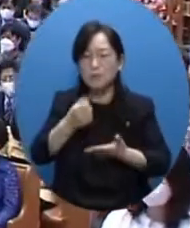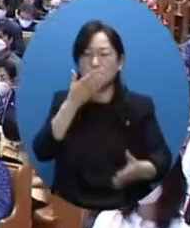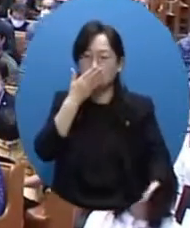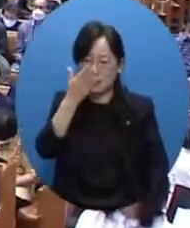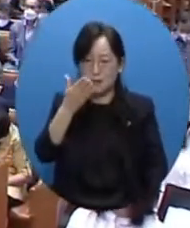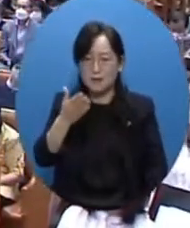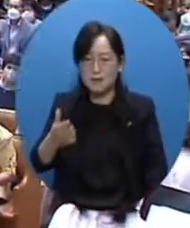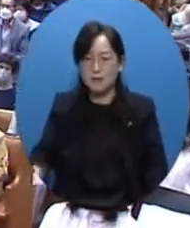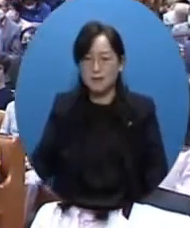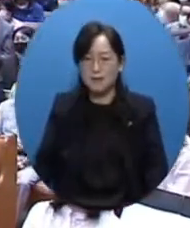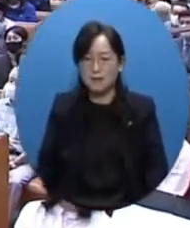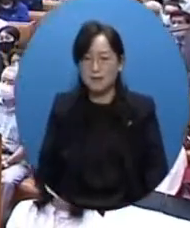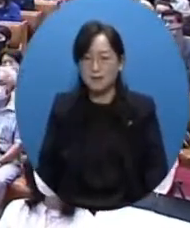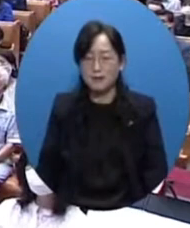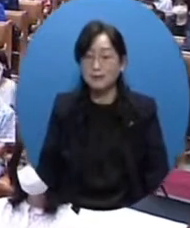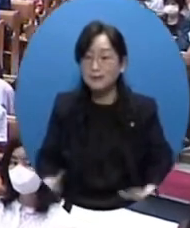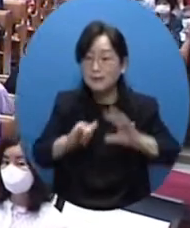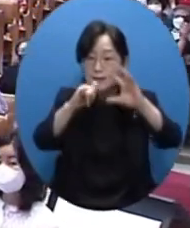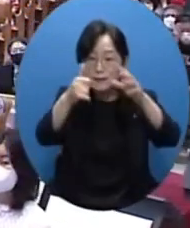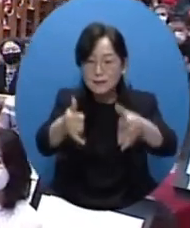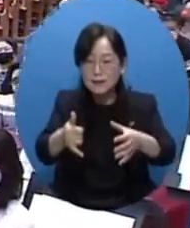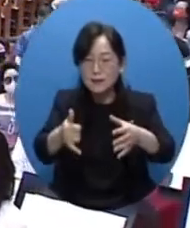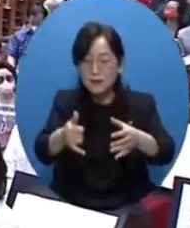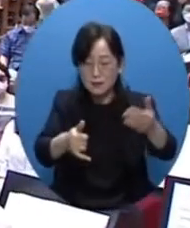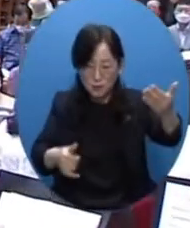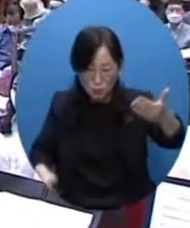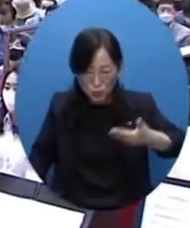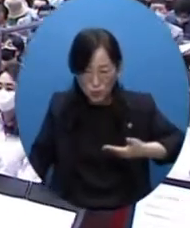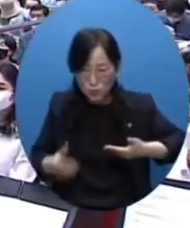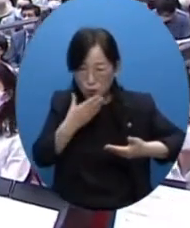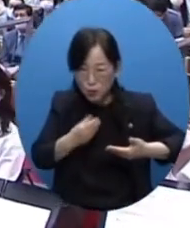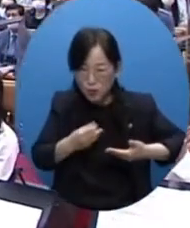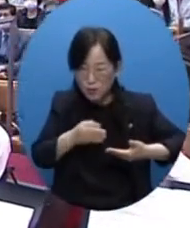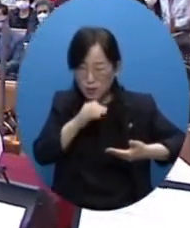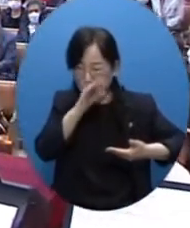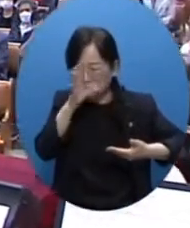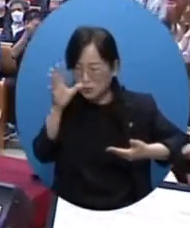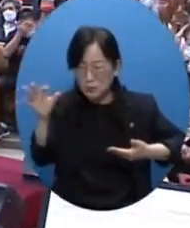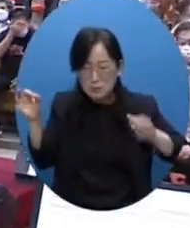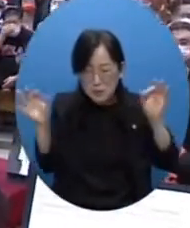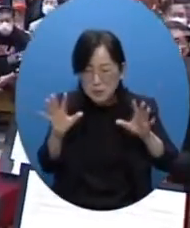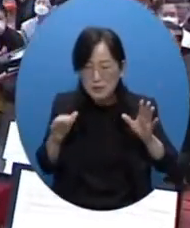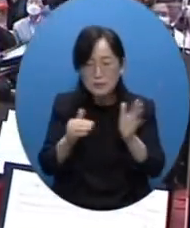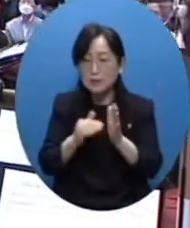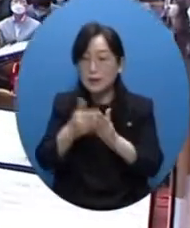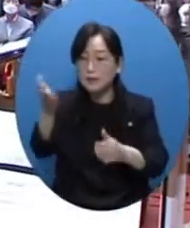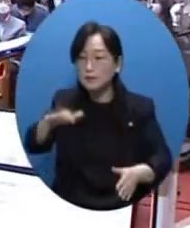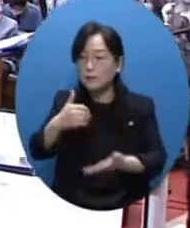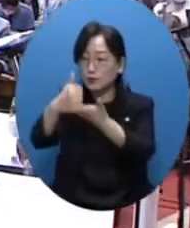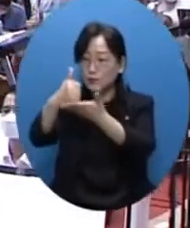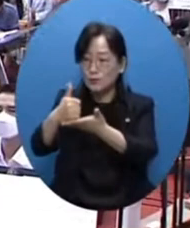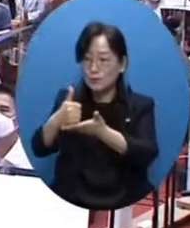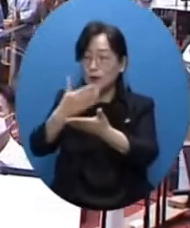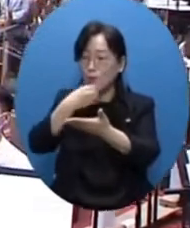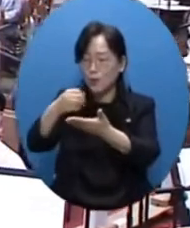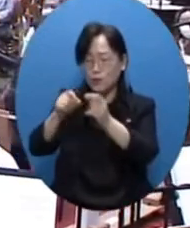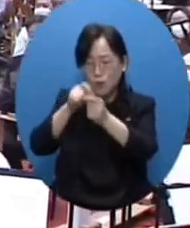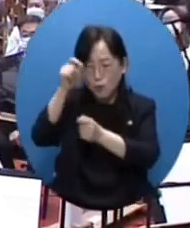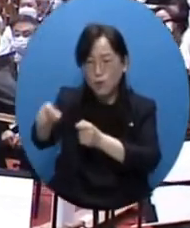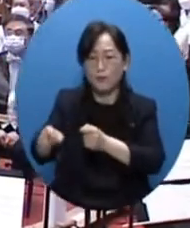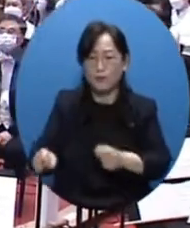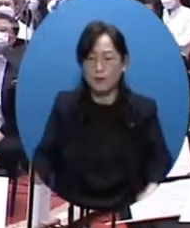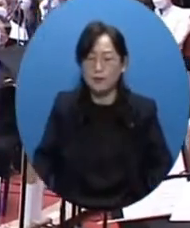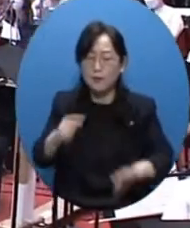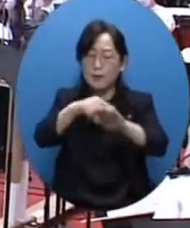것입니다 세상에 가다 주는 보건 잠깐 지나가는 복입니다 그러나 찜이 쥔 목은 영원한 복입니다 마음에